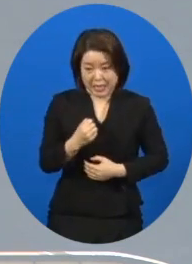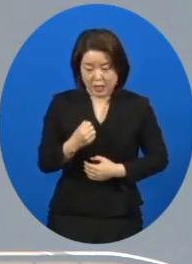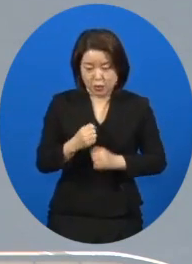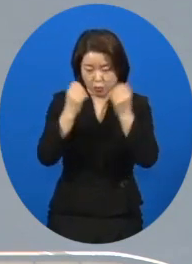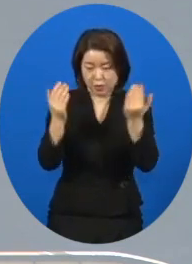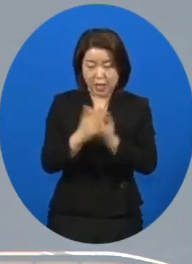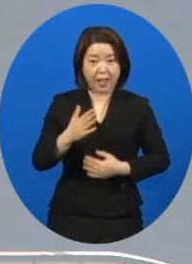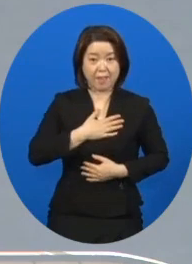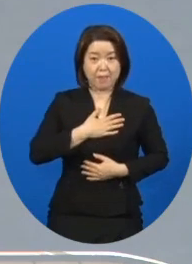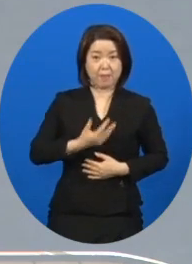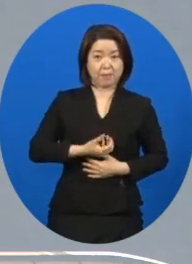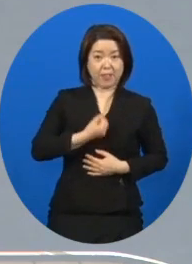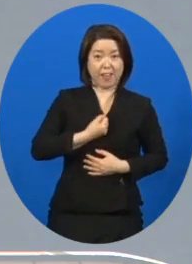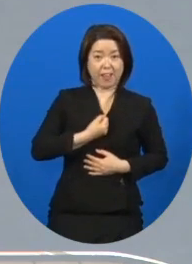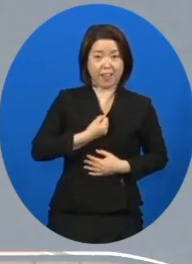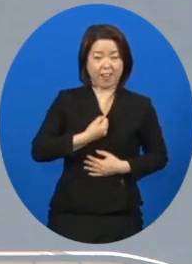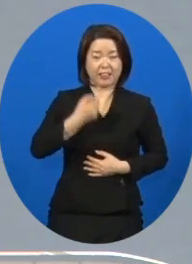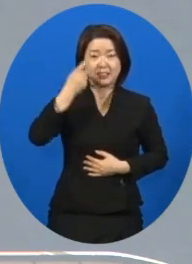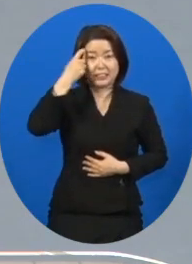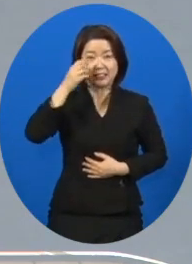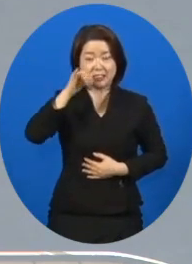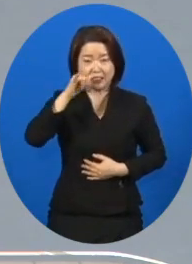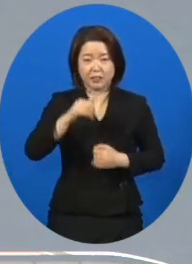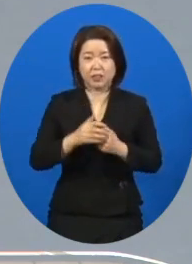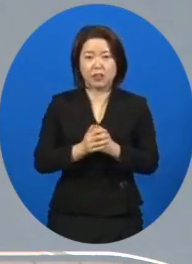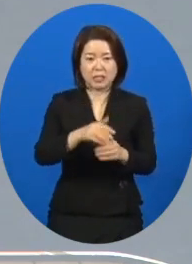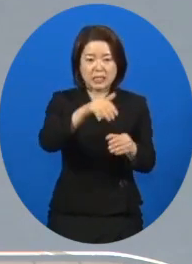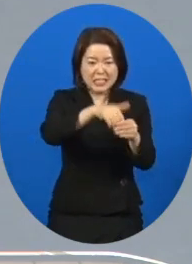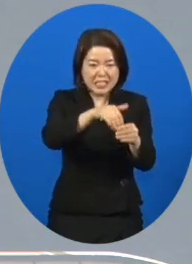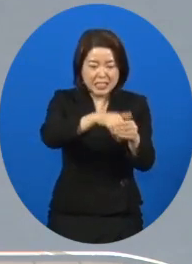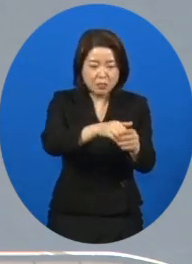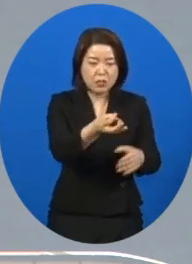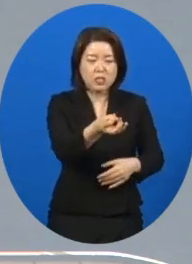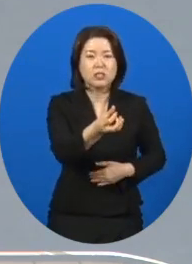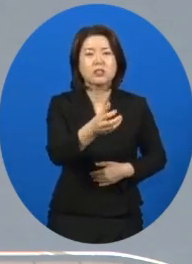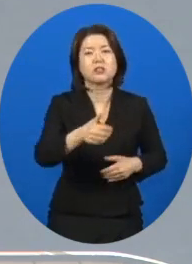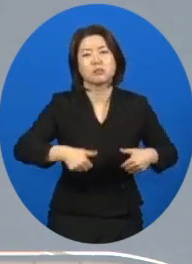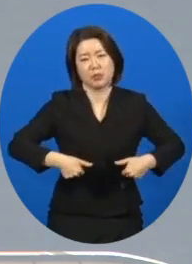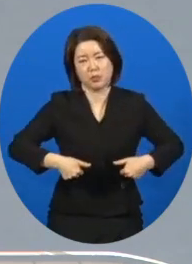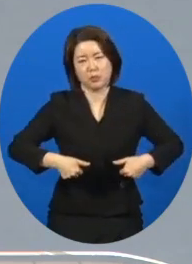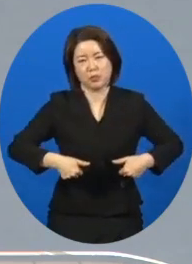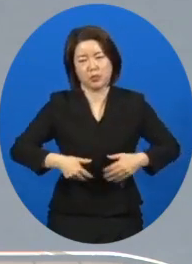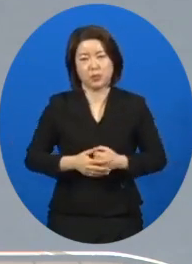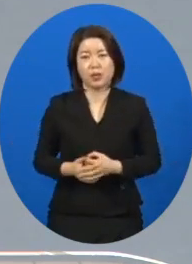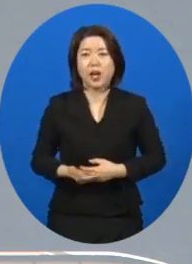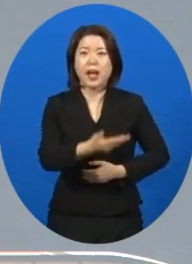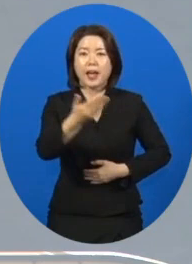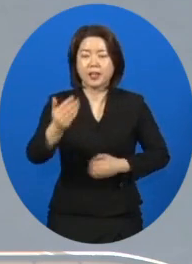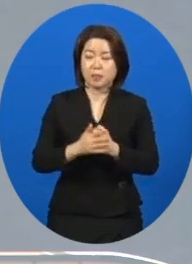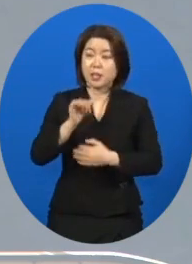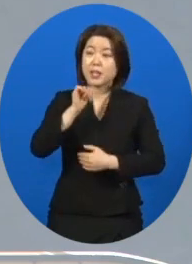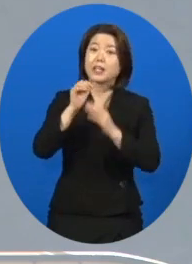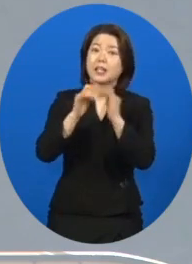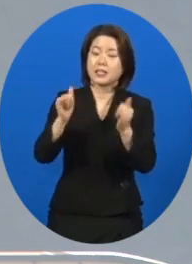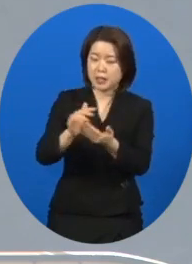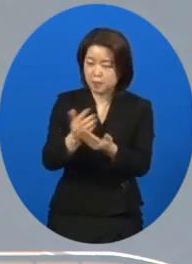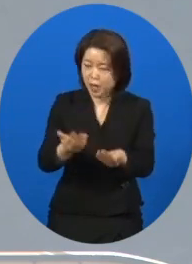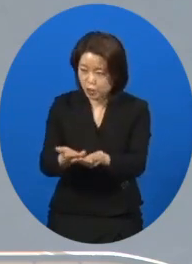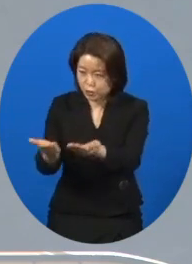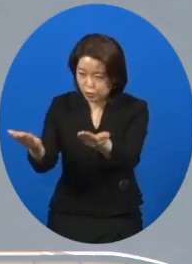다 자기 것이라고만 생각해요. 심어야 될 씨가 있는 겁니다. 여러분이 가난한 사람에게